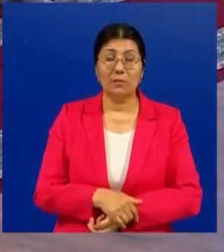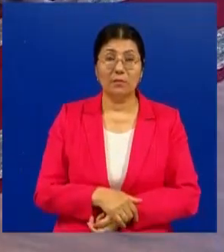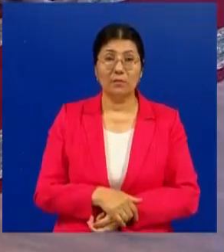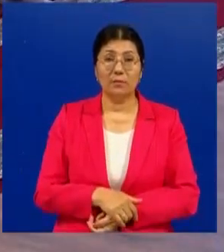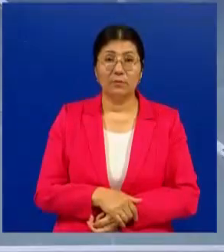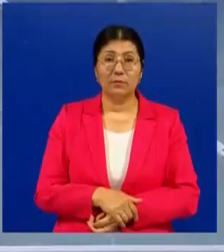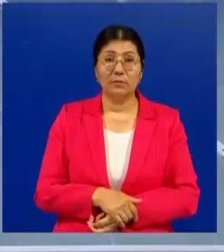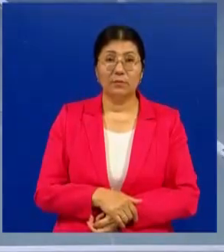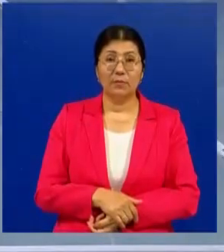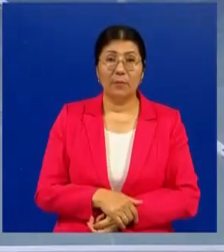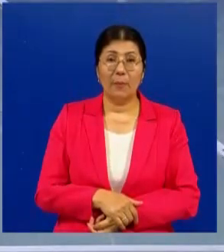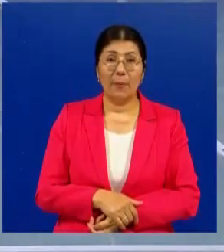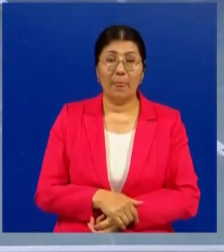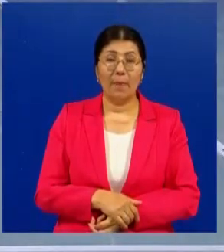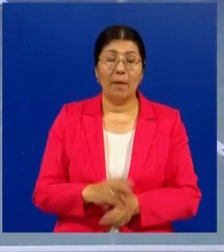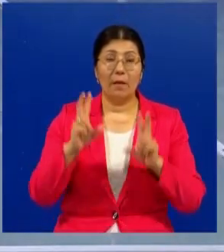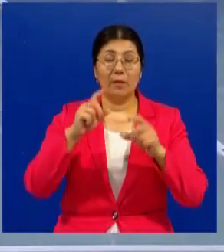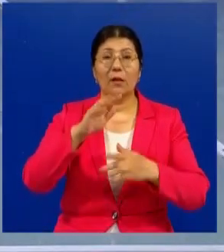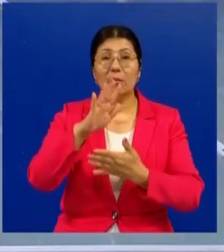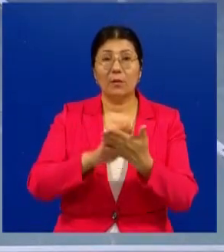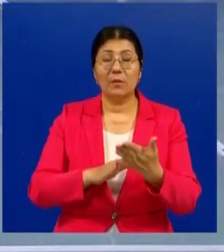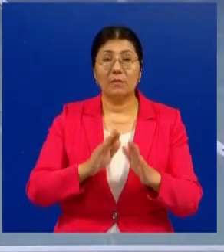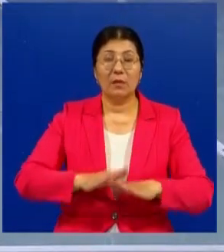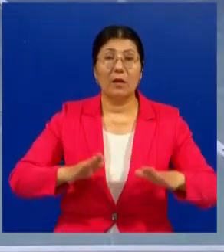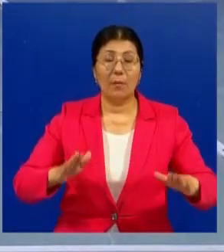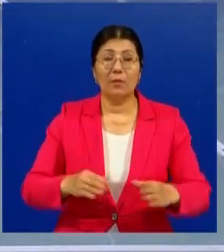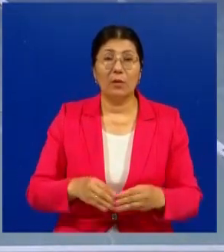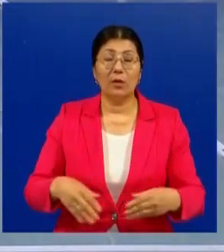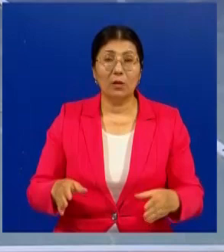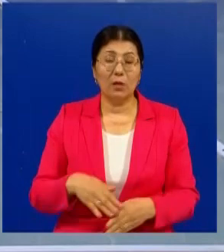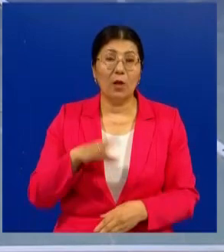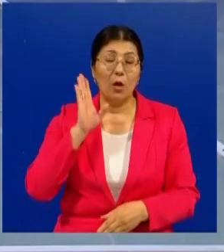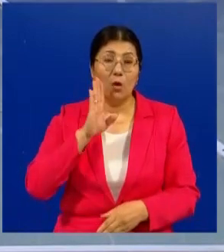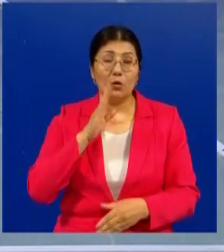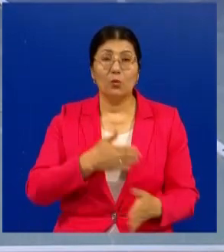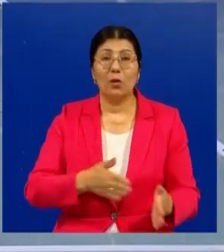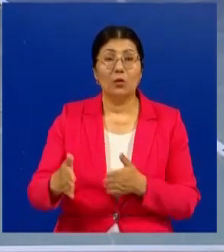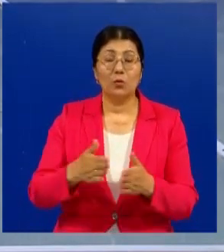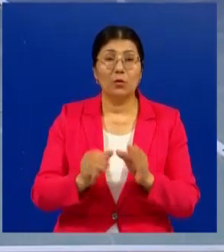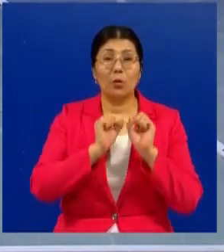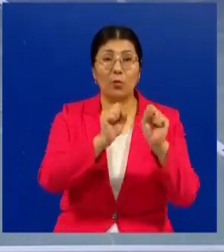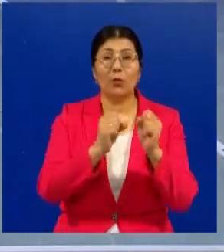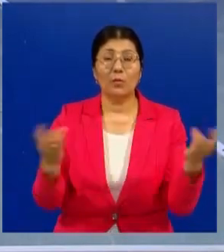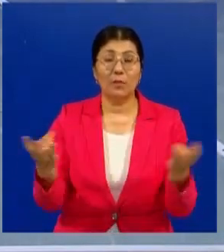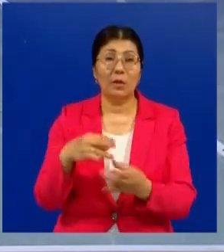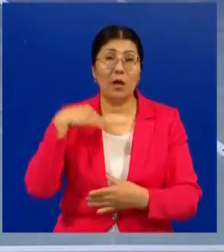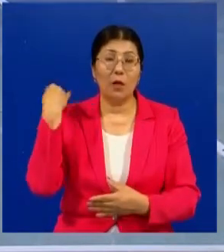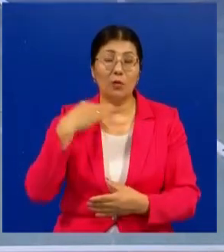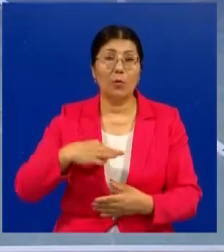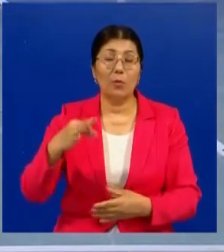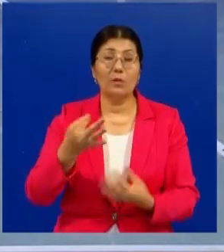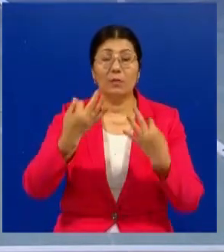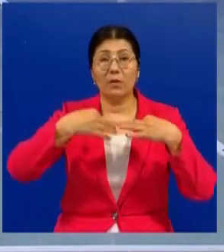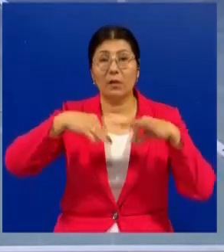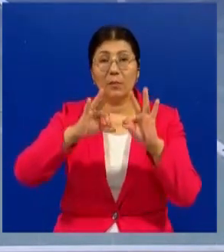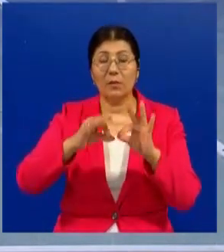аптатынса. Тақырыпты жалғастырайық. Баланы от, су, жолдан да қорғауымыз керек. Ақтөбе облыстық прокуратурасының